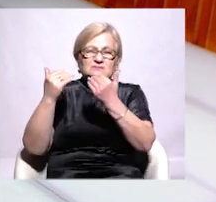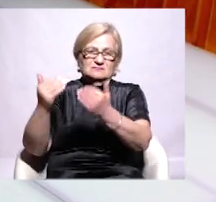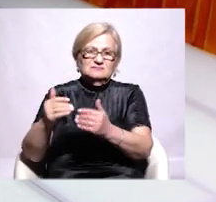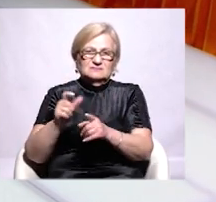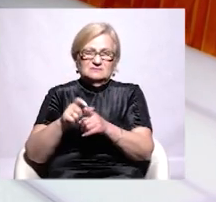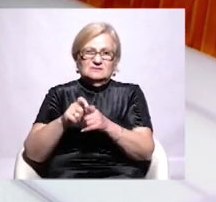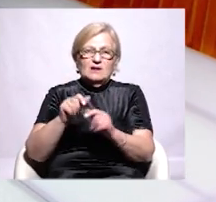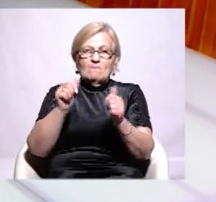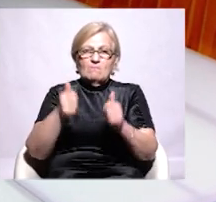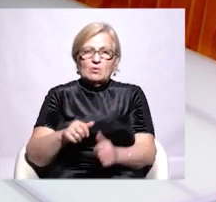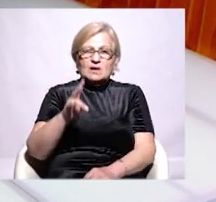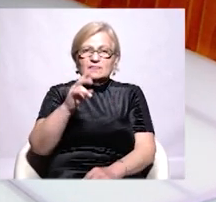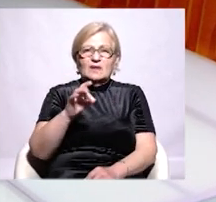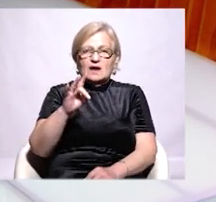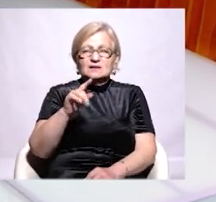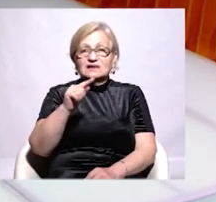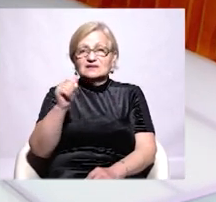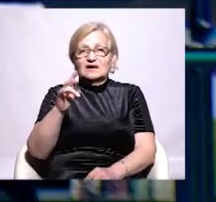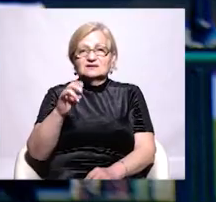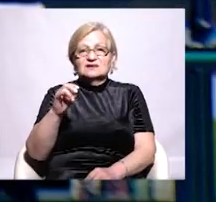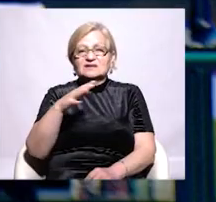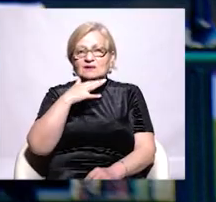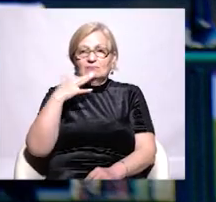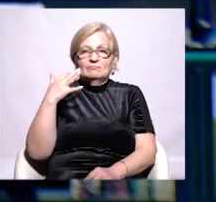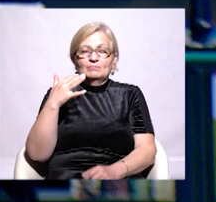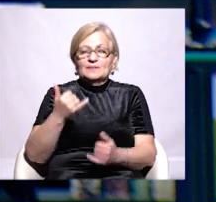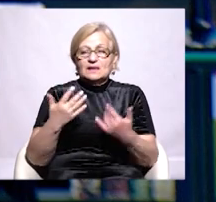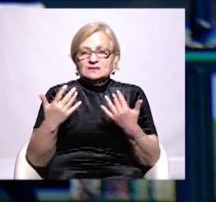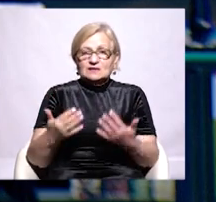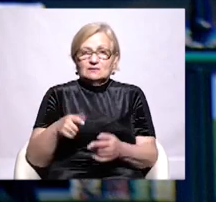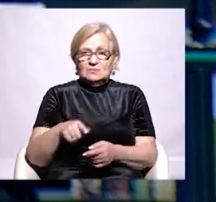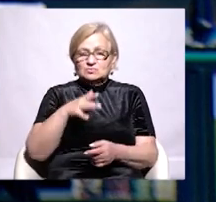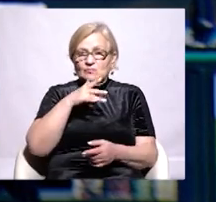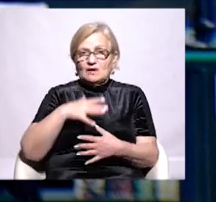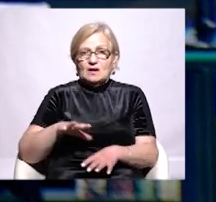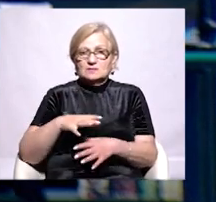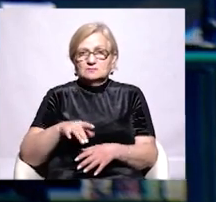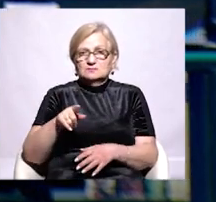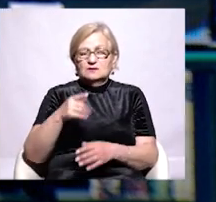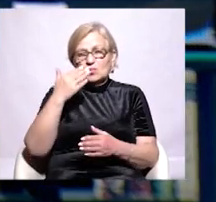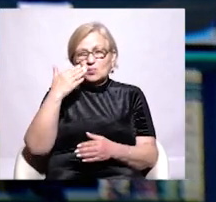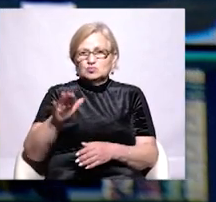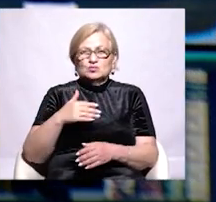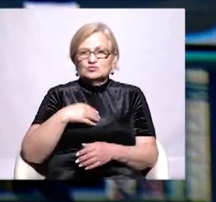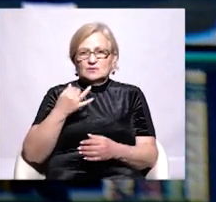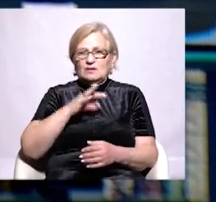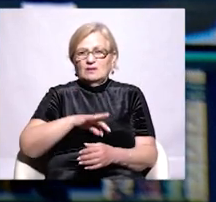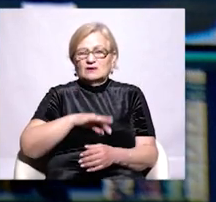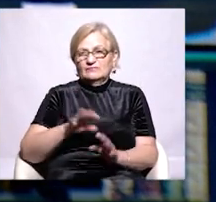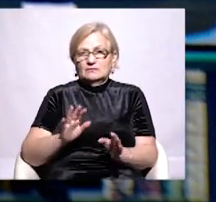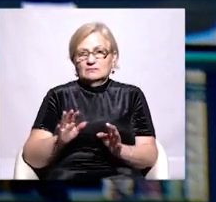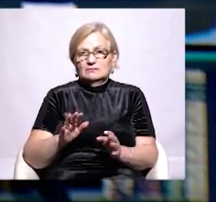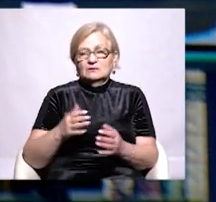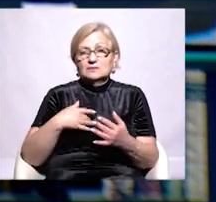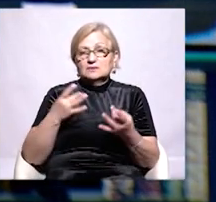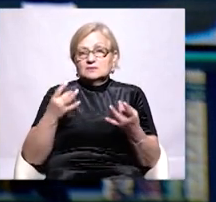ნართანიანი ფორმები, იგივე ნართანიანი მრავლობითი. იცით, რომ თანამედროვე ქართულისთვის ის ცოტა უცხოა, თანამედროვე